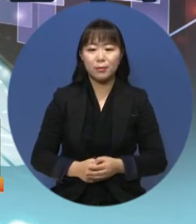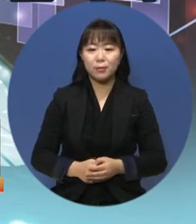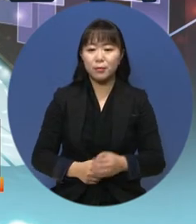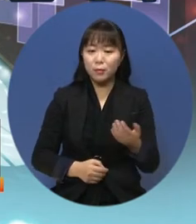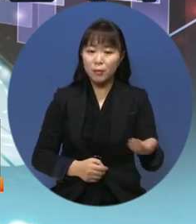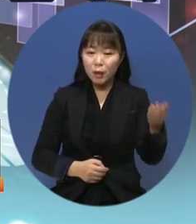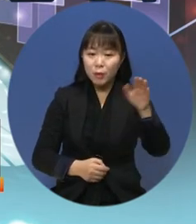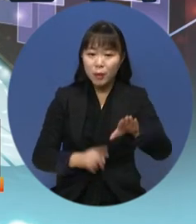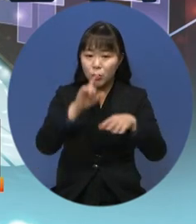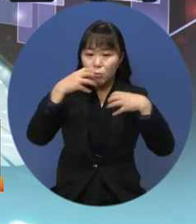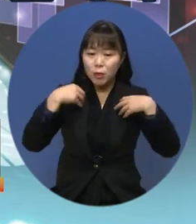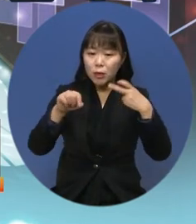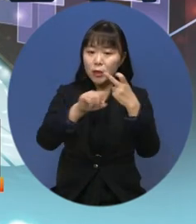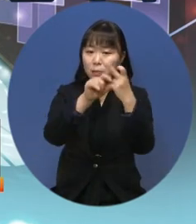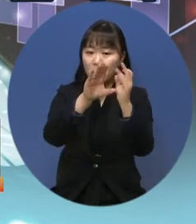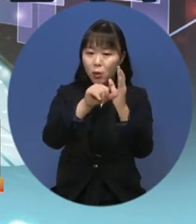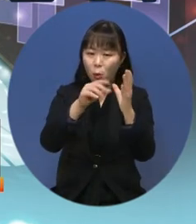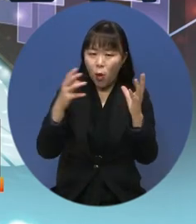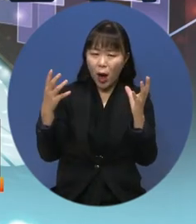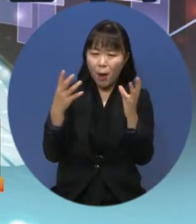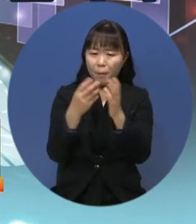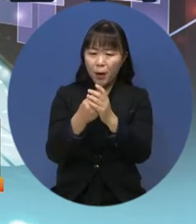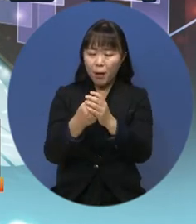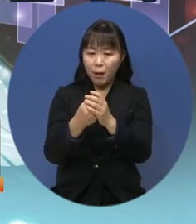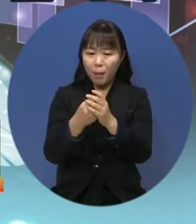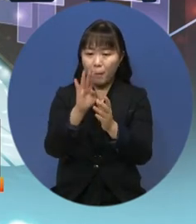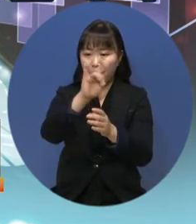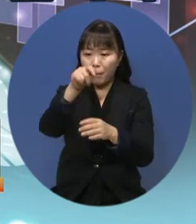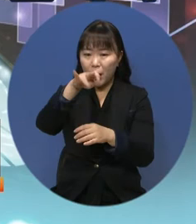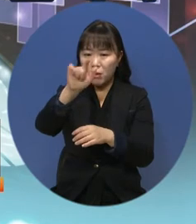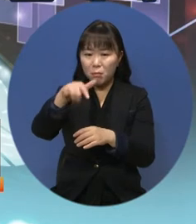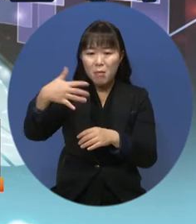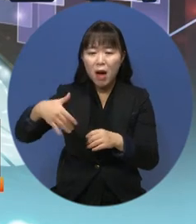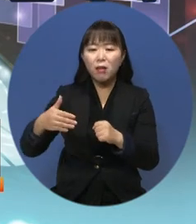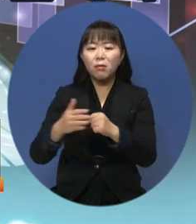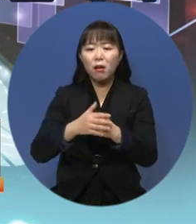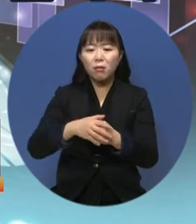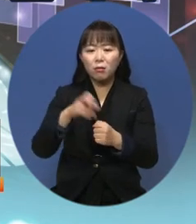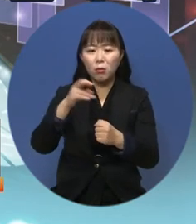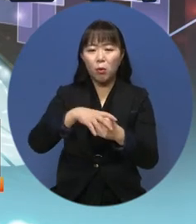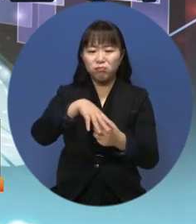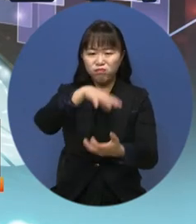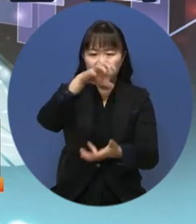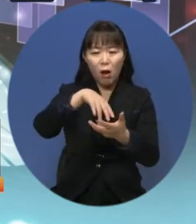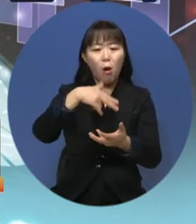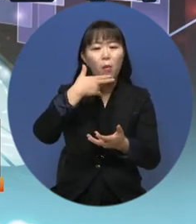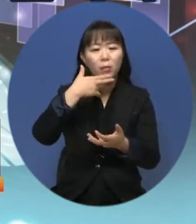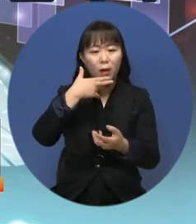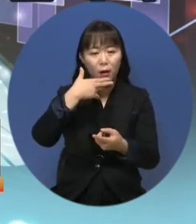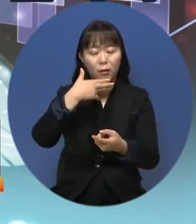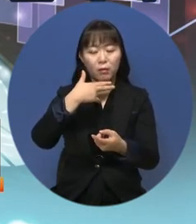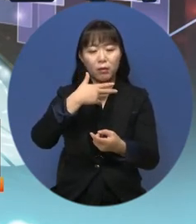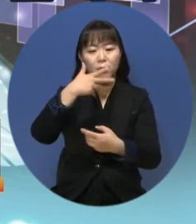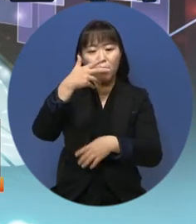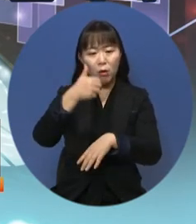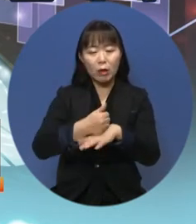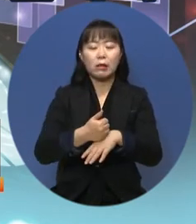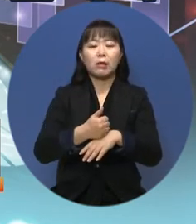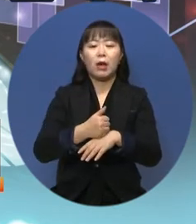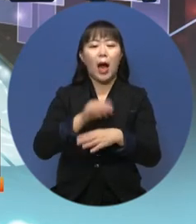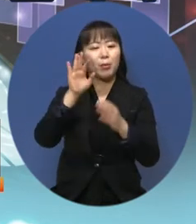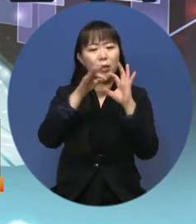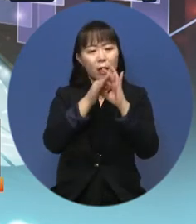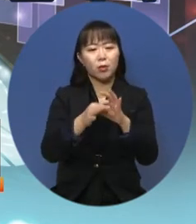그러나 정부는 12월에 완벽한 백신이 나오질 않아 물량이 없다 는 결론을 내리고 앞으로 계속